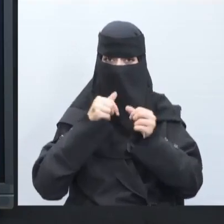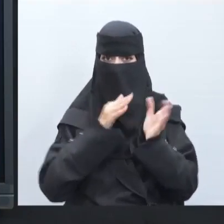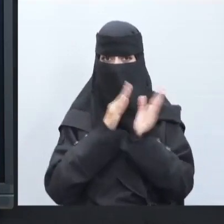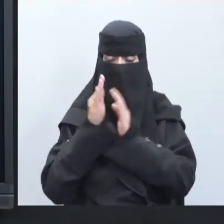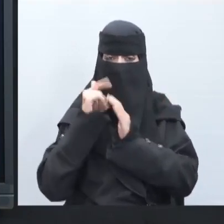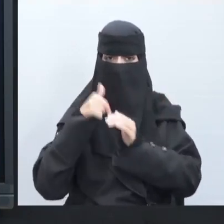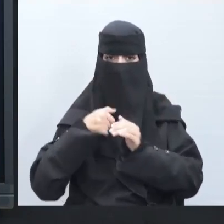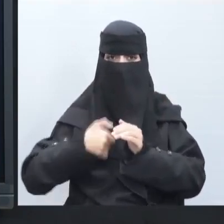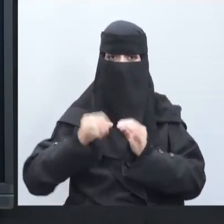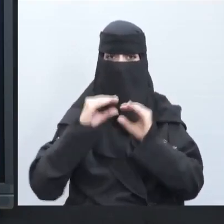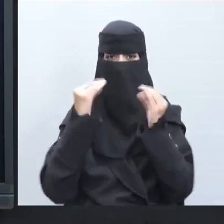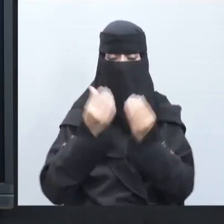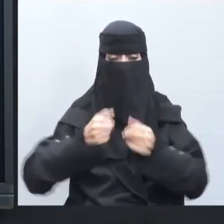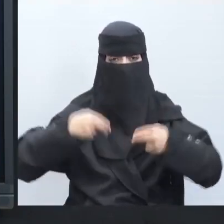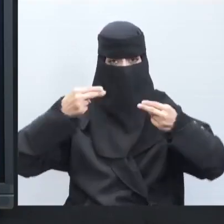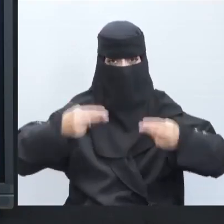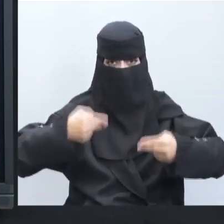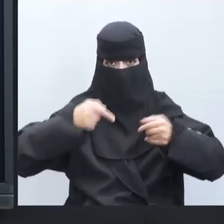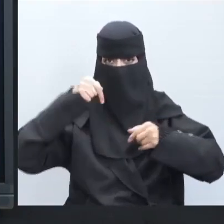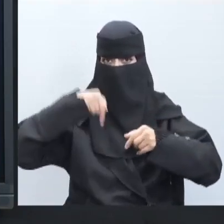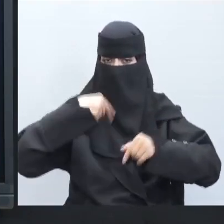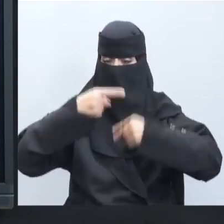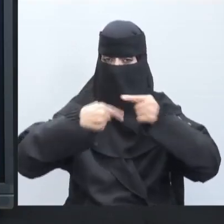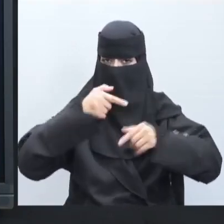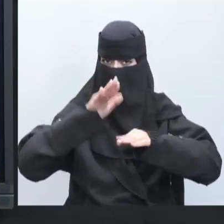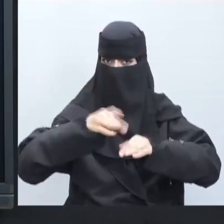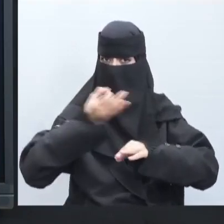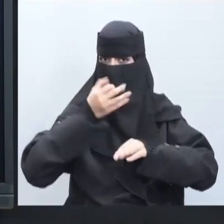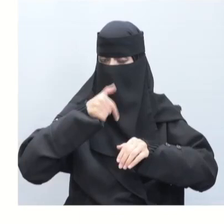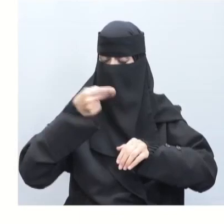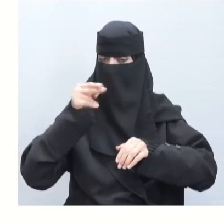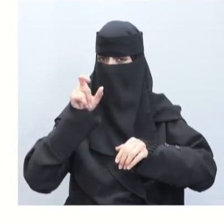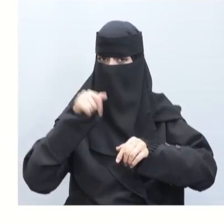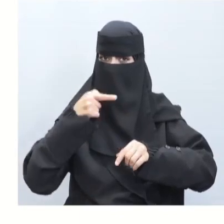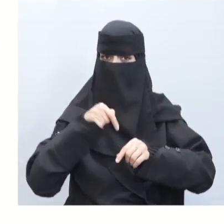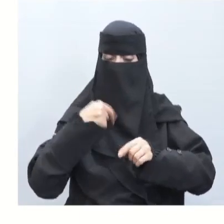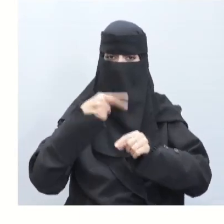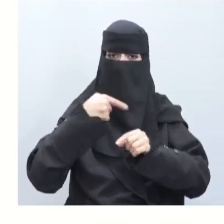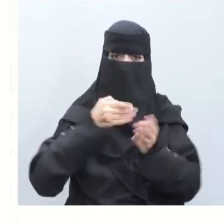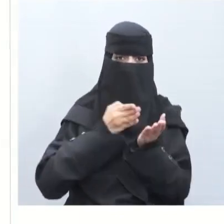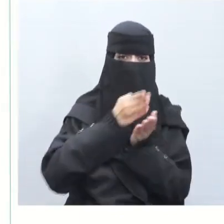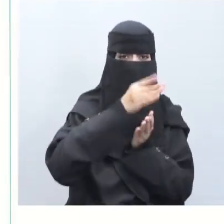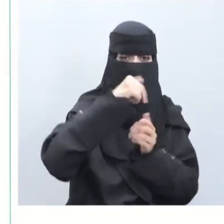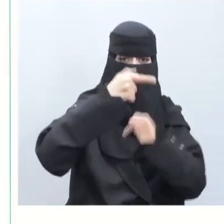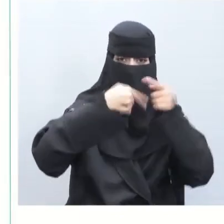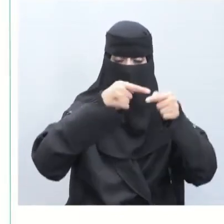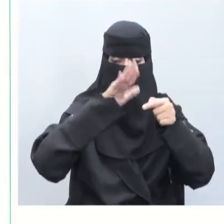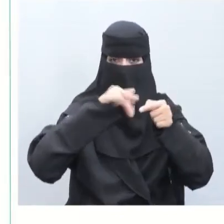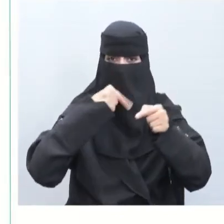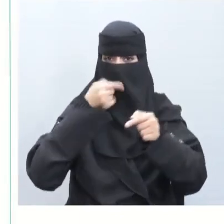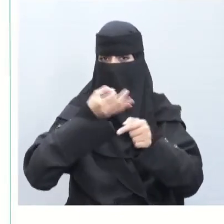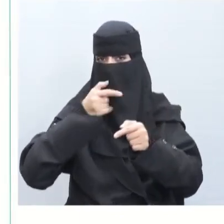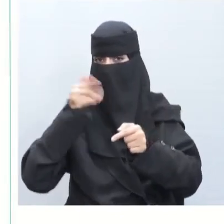مقرر اداره الفعاليات اليوم باذن الله سنستكمل الحديث عن الاستدامه نحن تطرقنا في الدرس